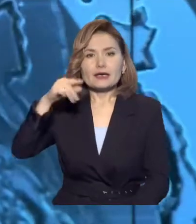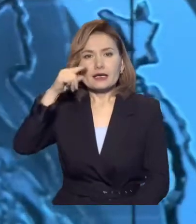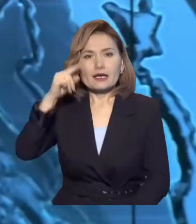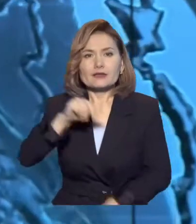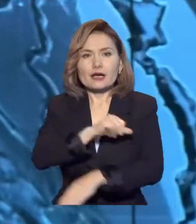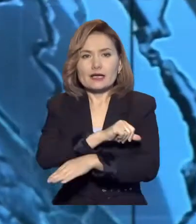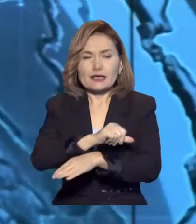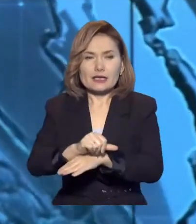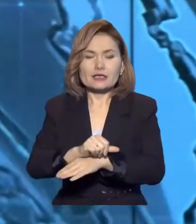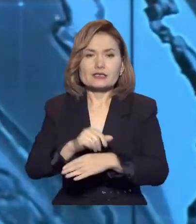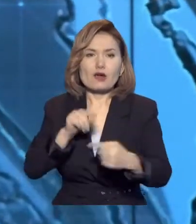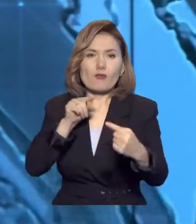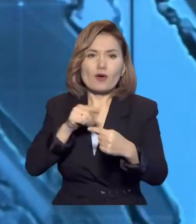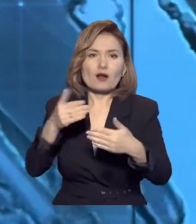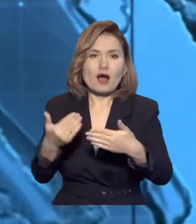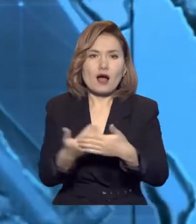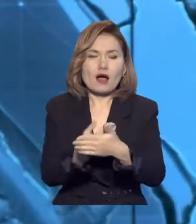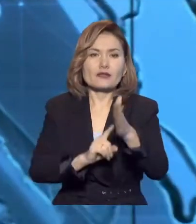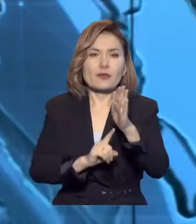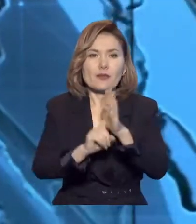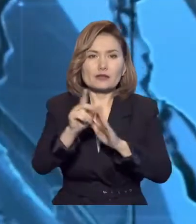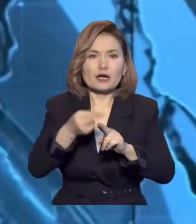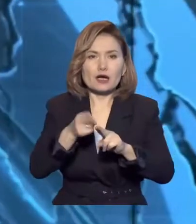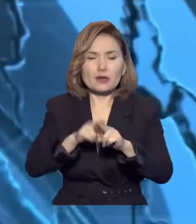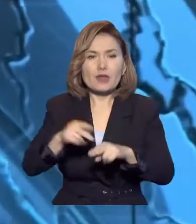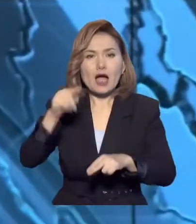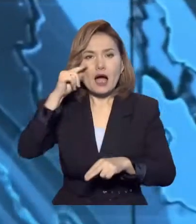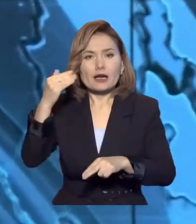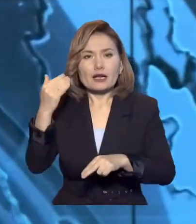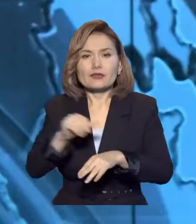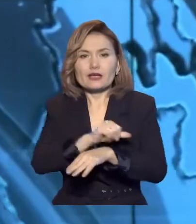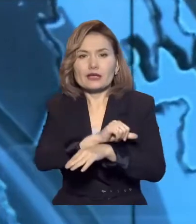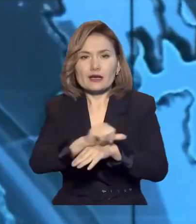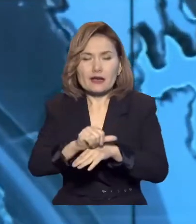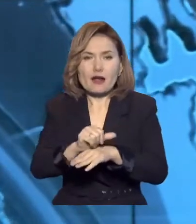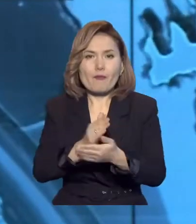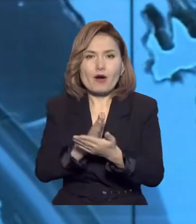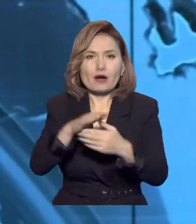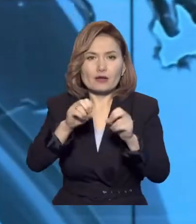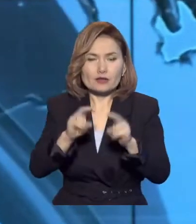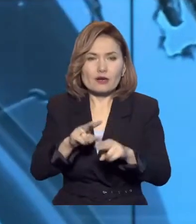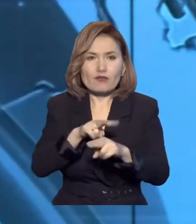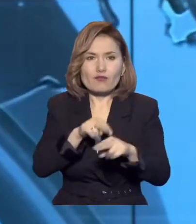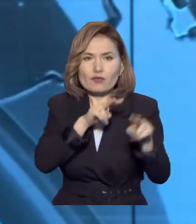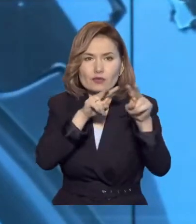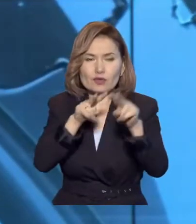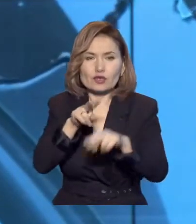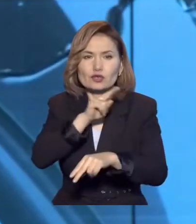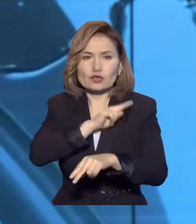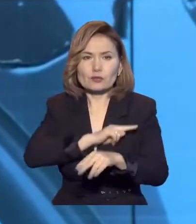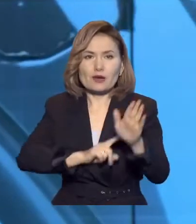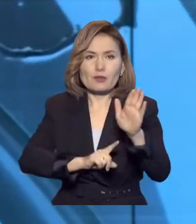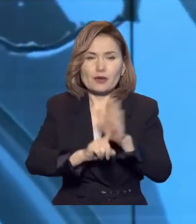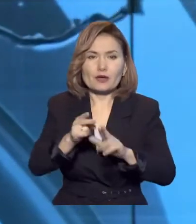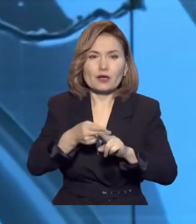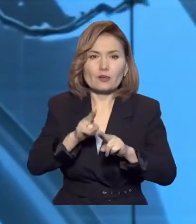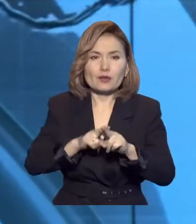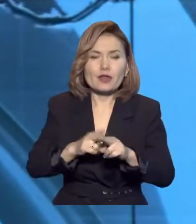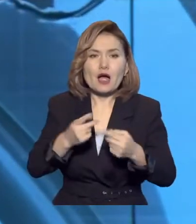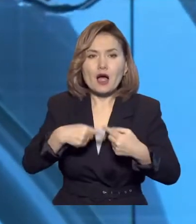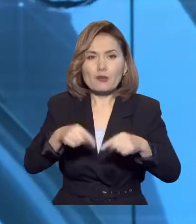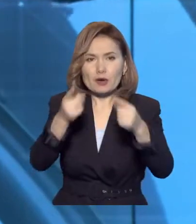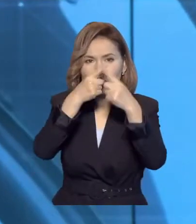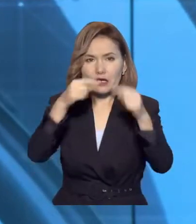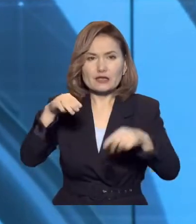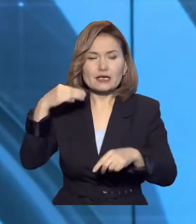Тәжік-қырғыз шекарасында шиеленіс тағы қайталанды. Осыған орай Қырғызстанның шекара қызметі күшейтілген тәртіппен жұмыс істеп жатыр. Бұқаралық ақпарат